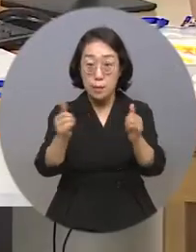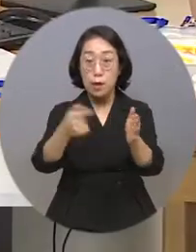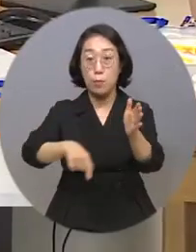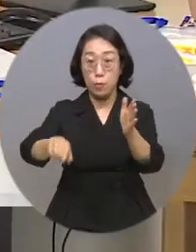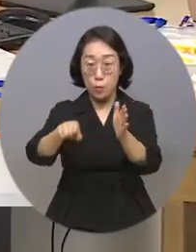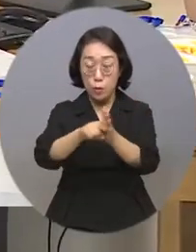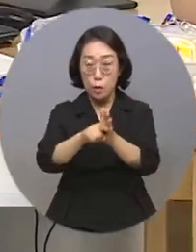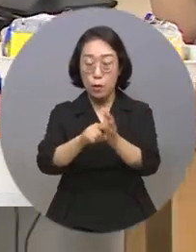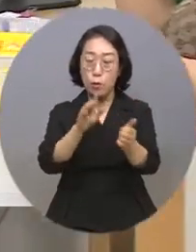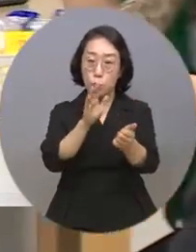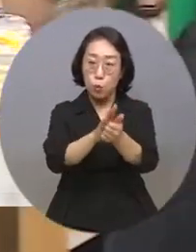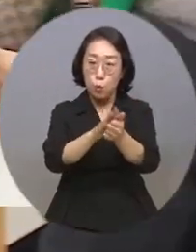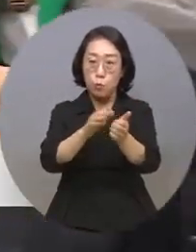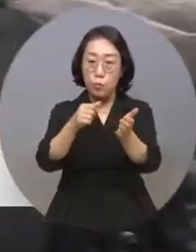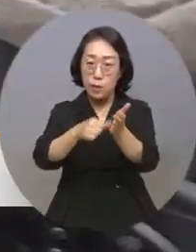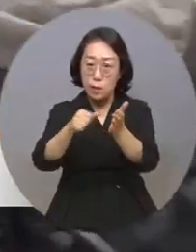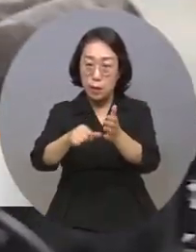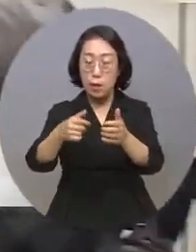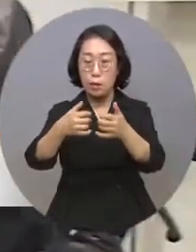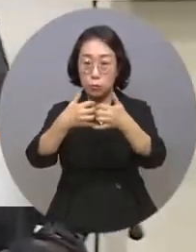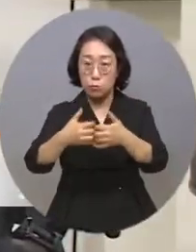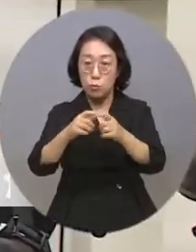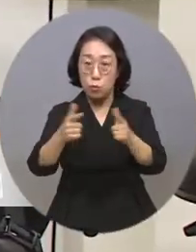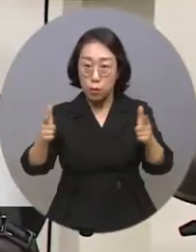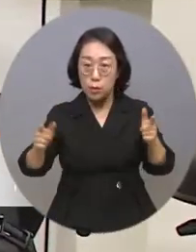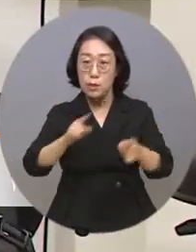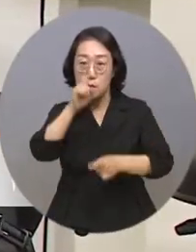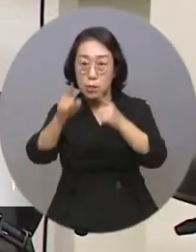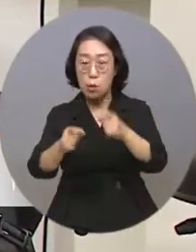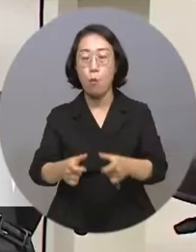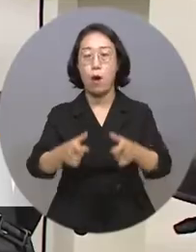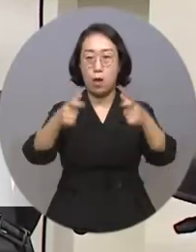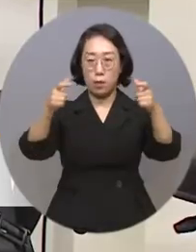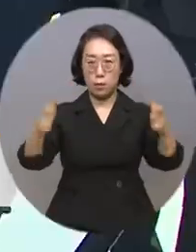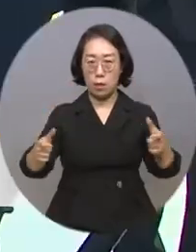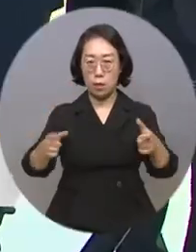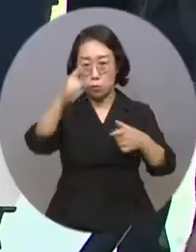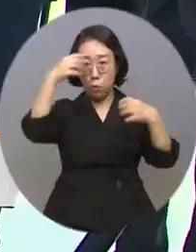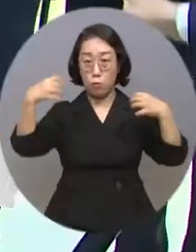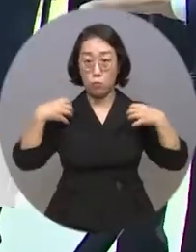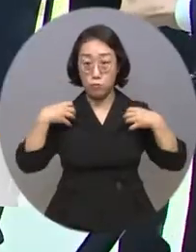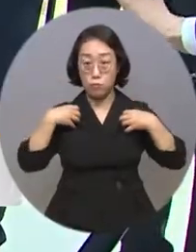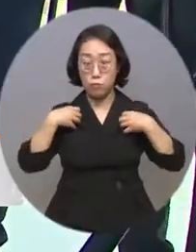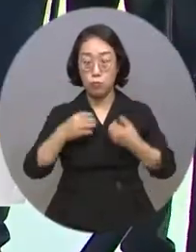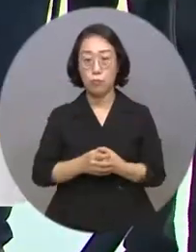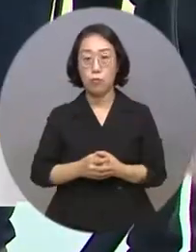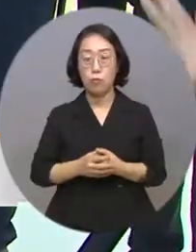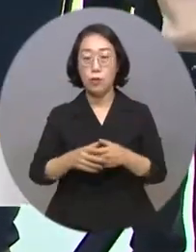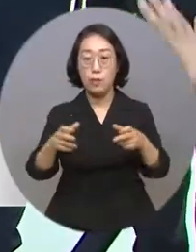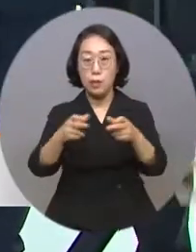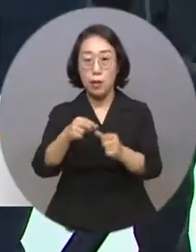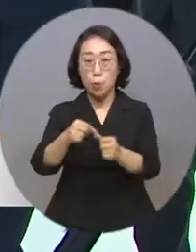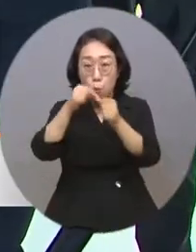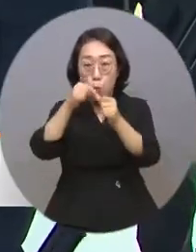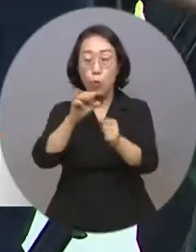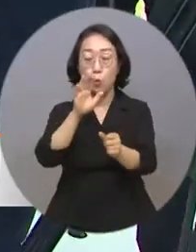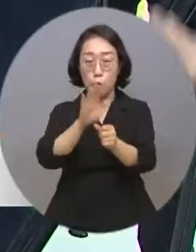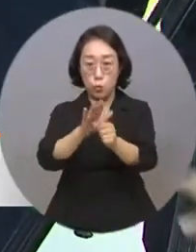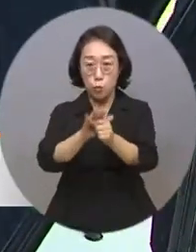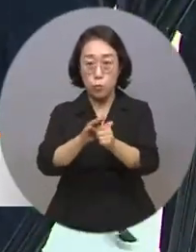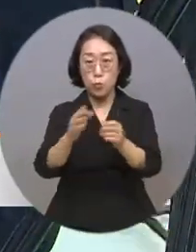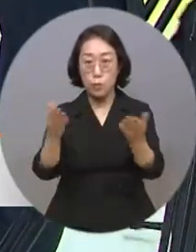보조금 막히기 신청권 이 확대됩니다 친한 5일 정부는 해당 내용이 담길 장애인 고용촉진 및 직업재활법